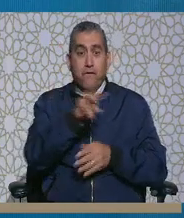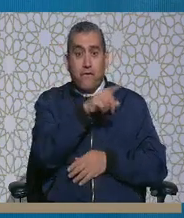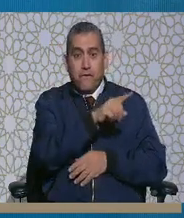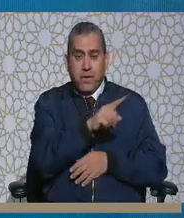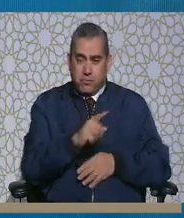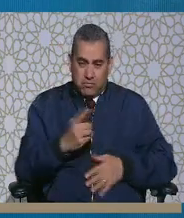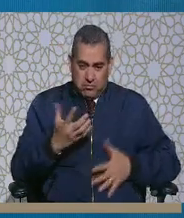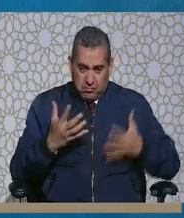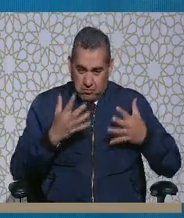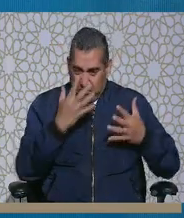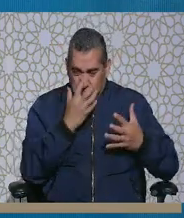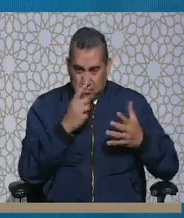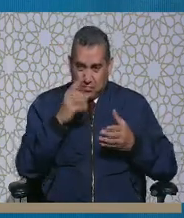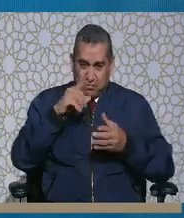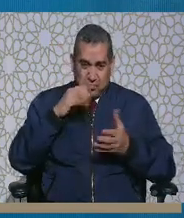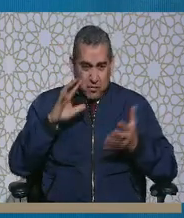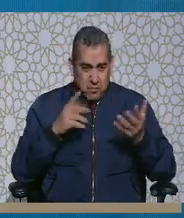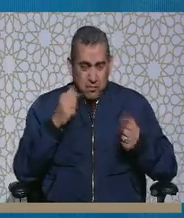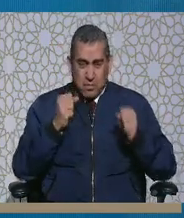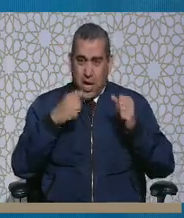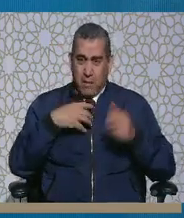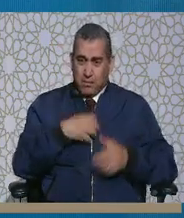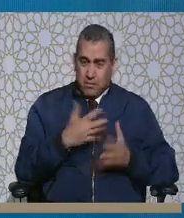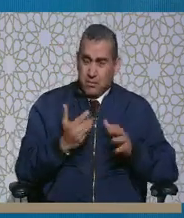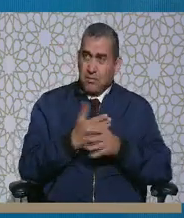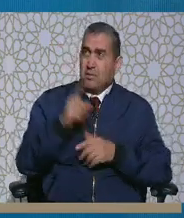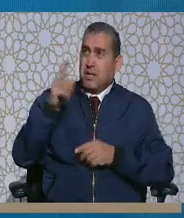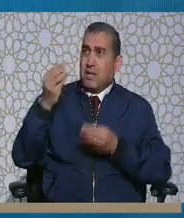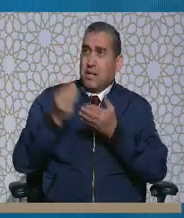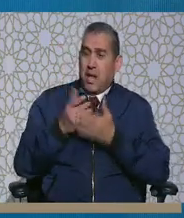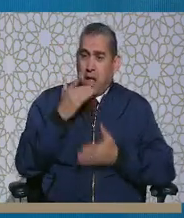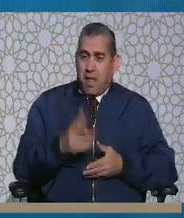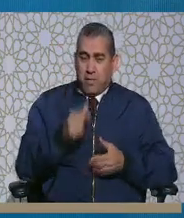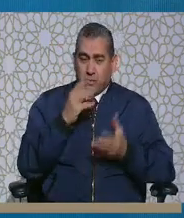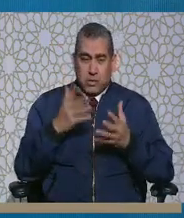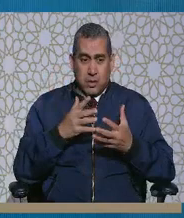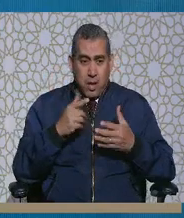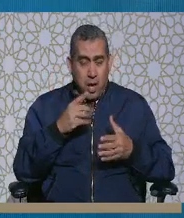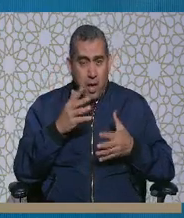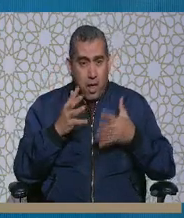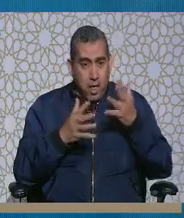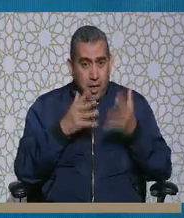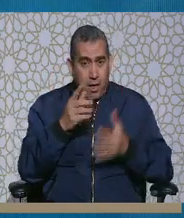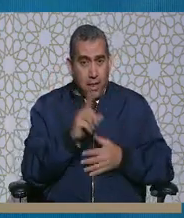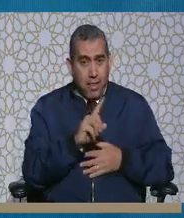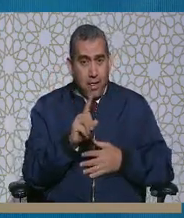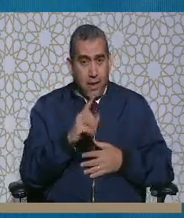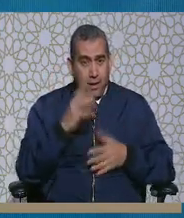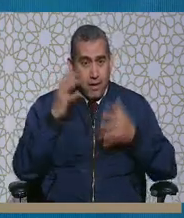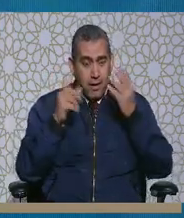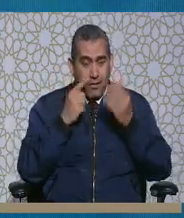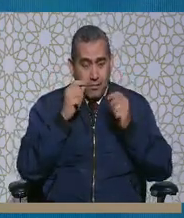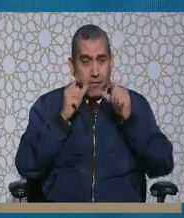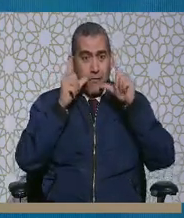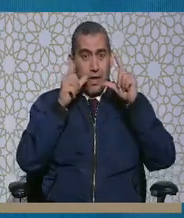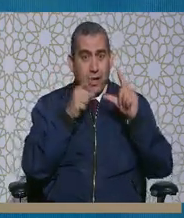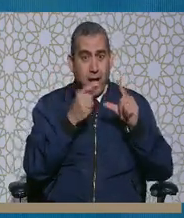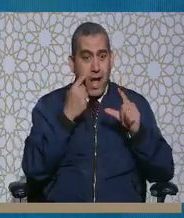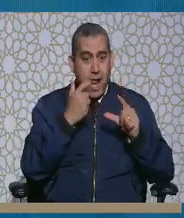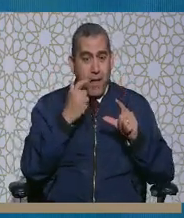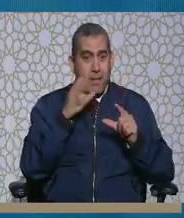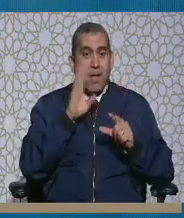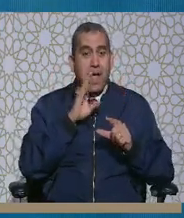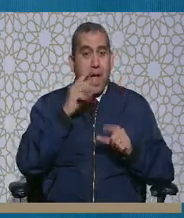فالاقدار المؤلمه في الحقيقه لا تفزع ولكنها تفيق تجعل الانسان